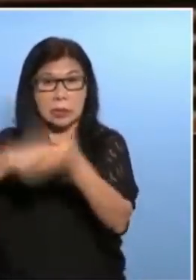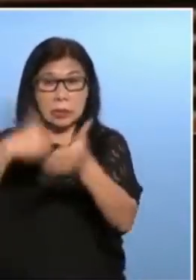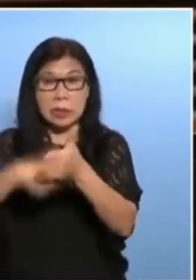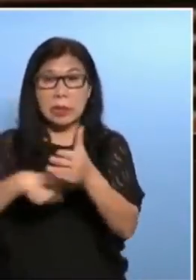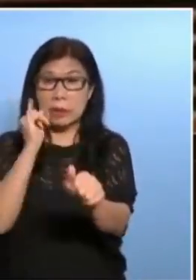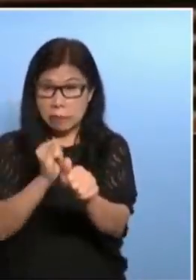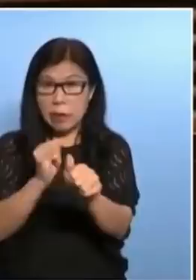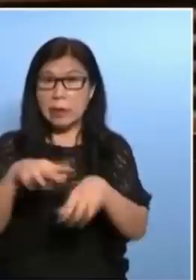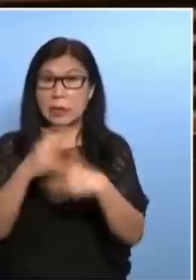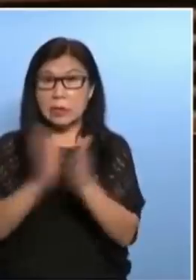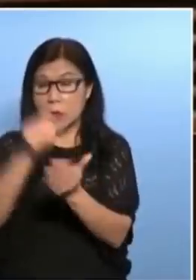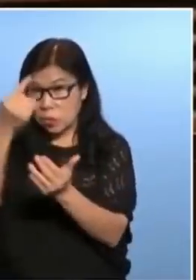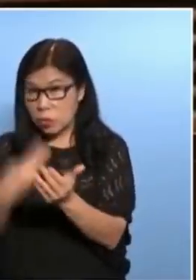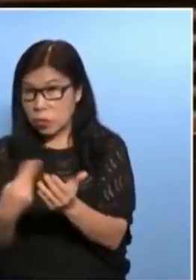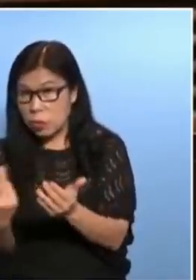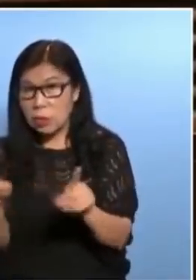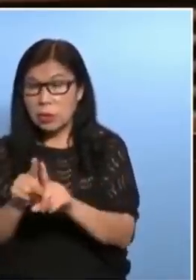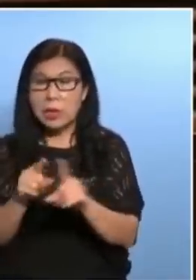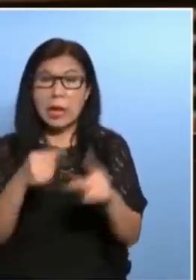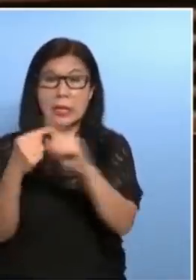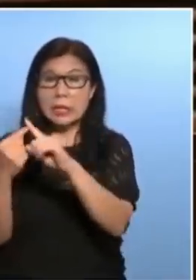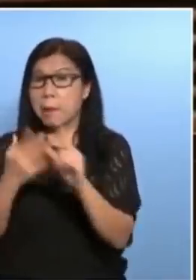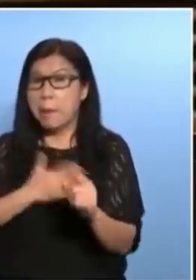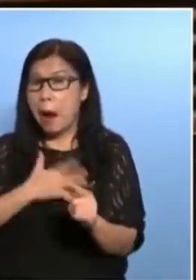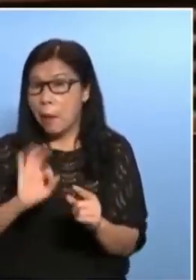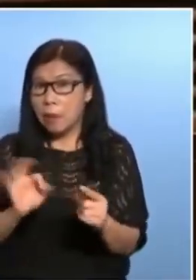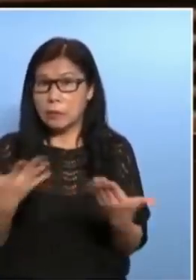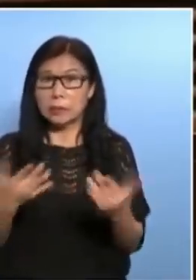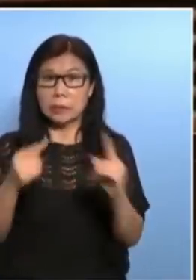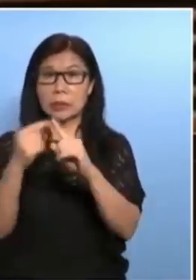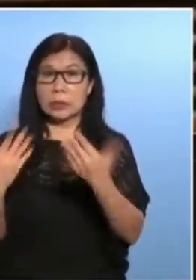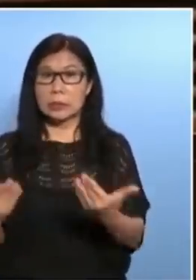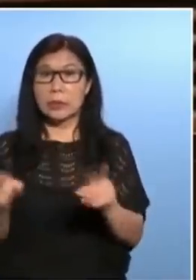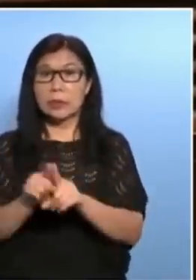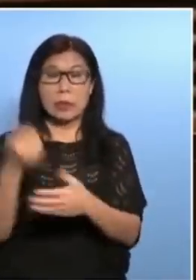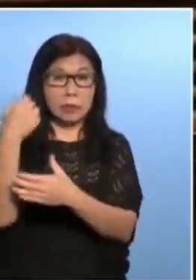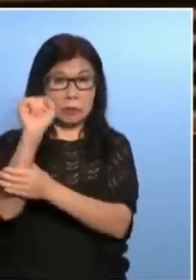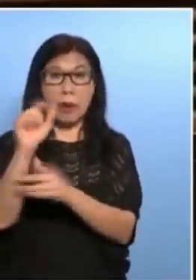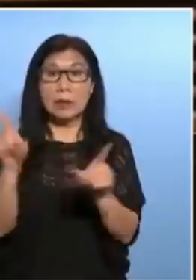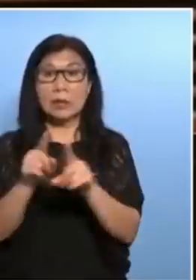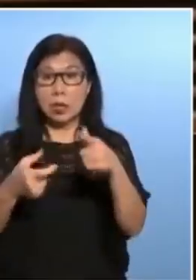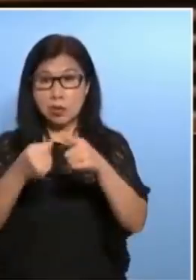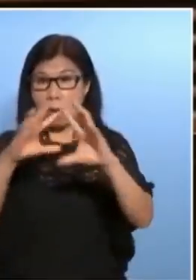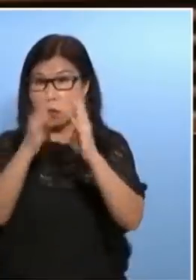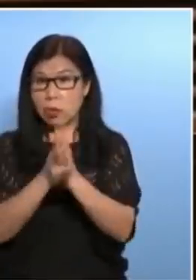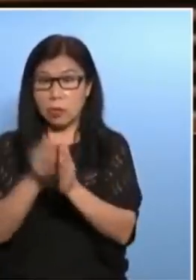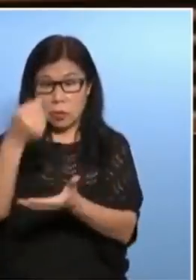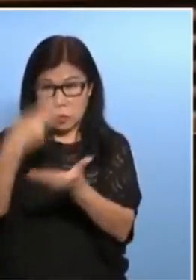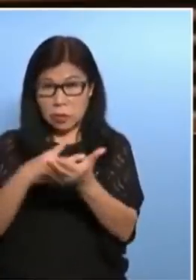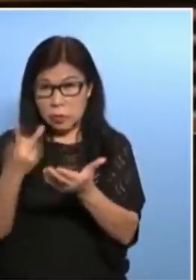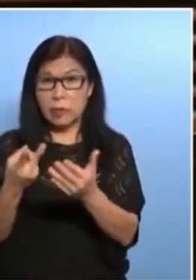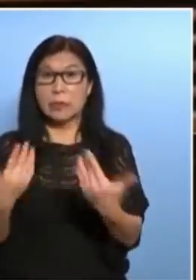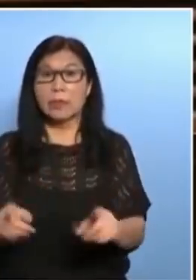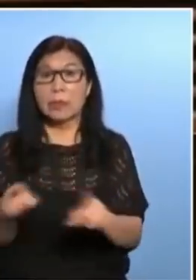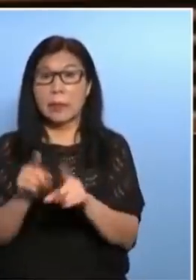則之後的條例草案的阻嚇力不足，其實大家是可以否決我們公民黨的修正案，而不需